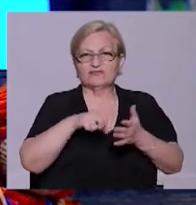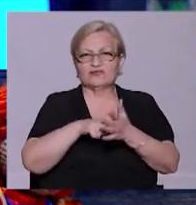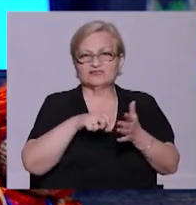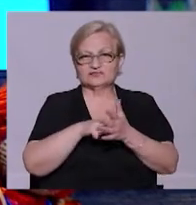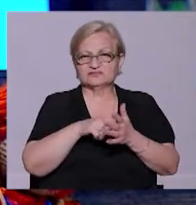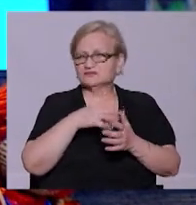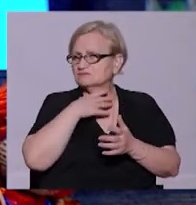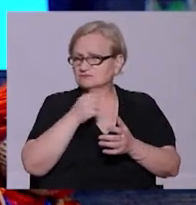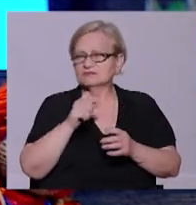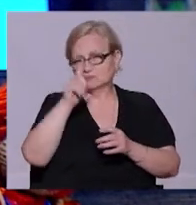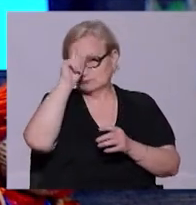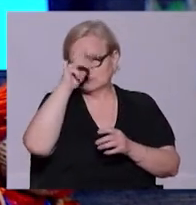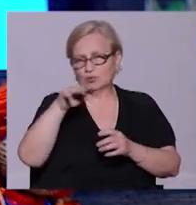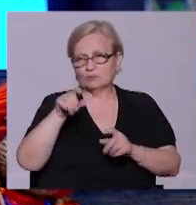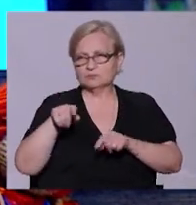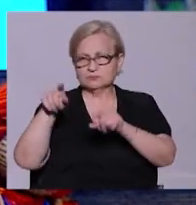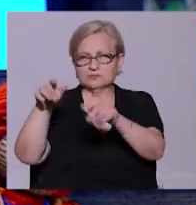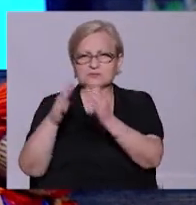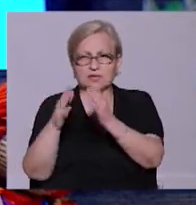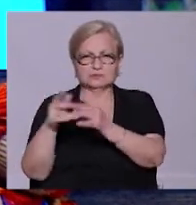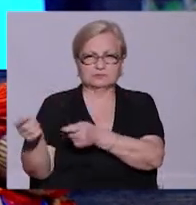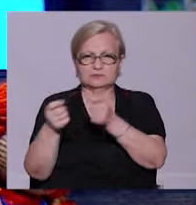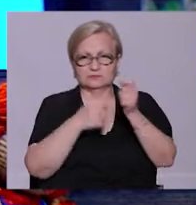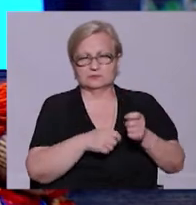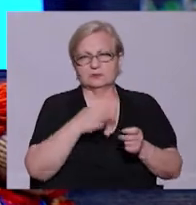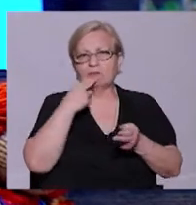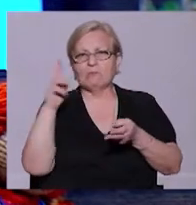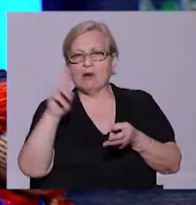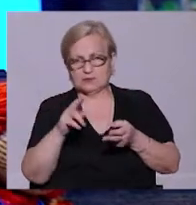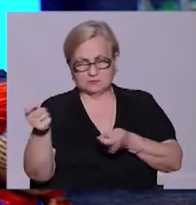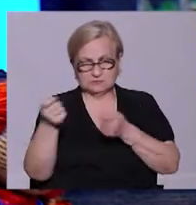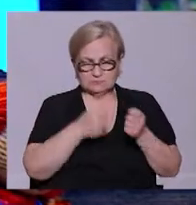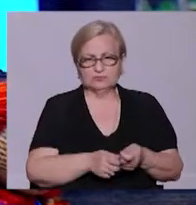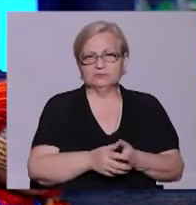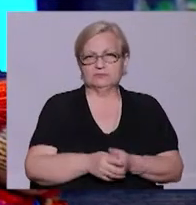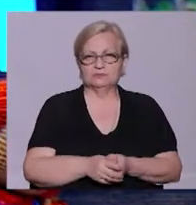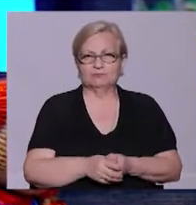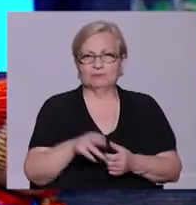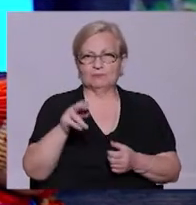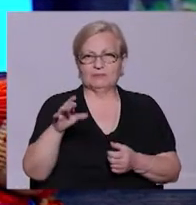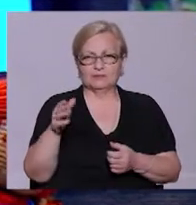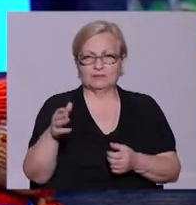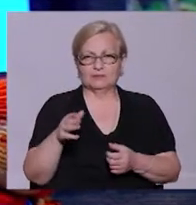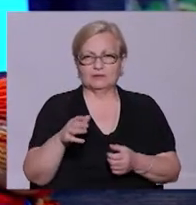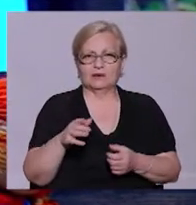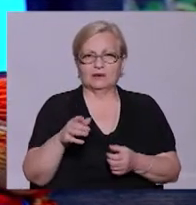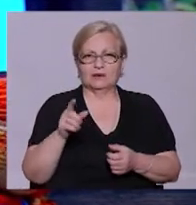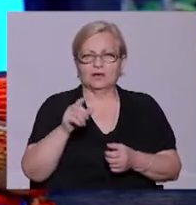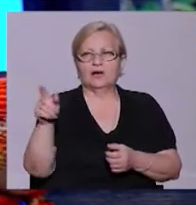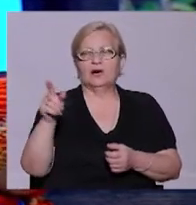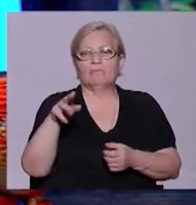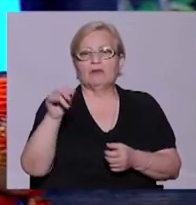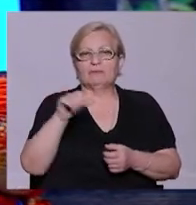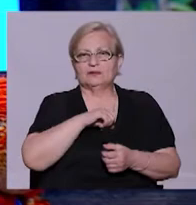შინ გავარდა კონვერტის მოსატანად. კონვერტს მარკაც მოაყოლა. პეპი კონვერტზე თავისი